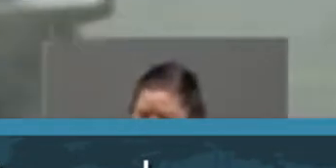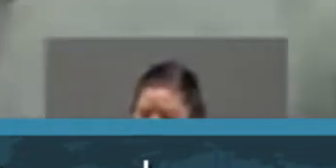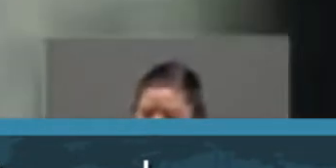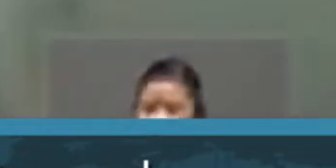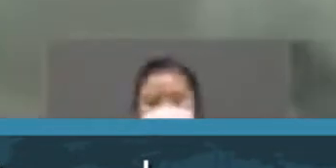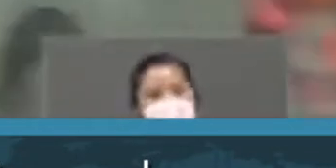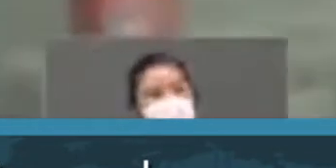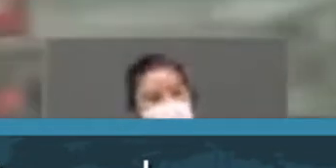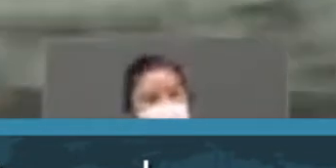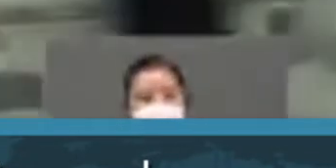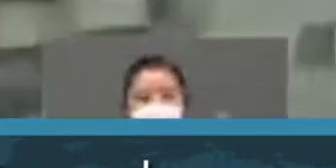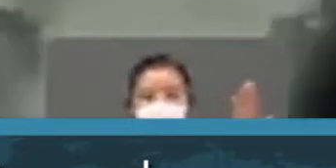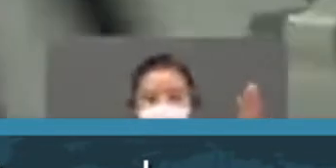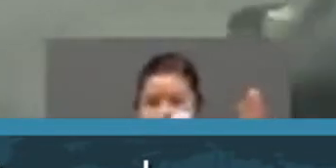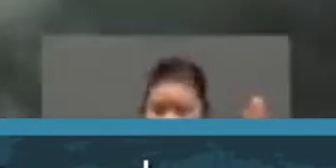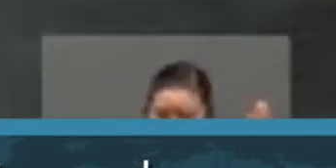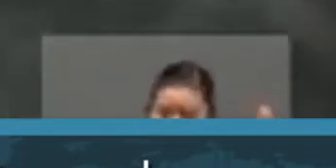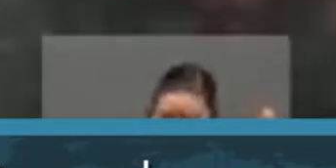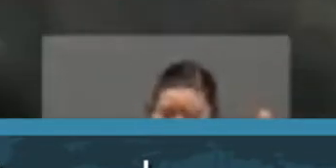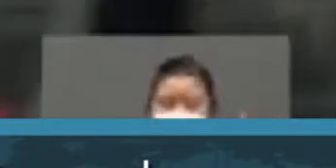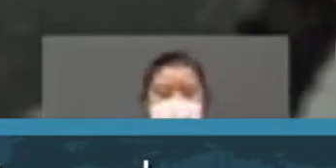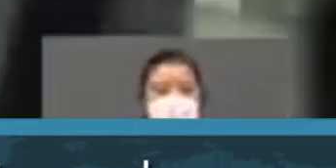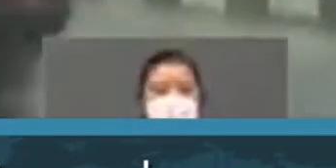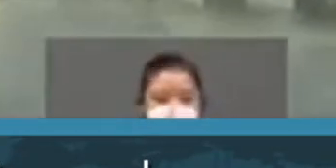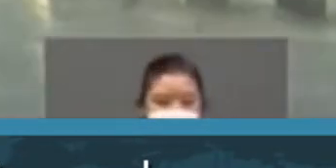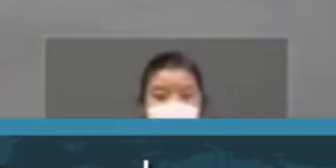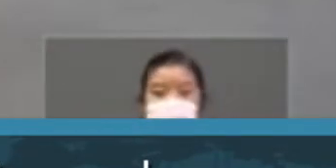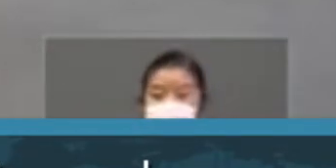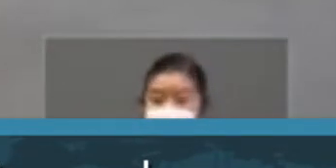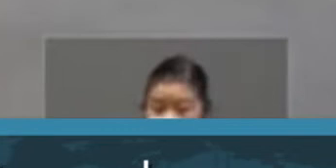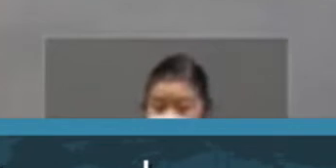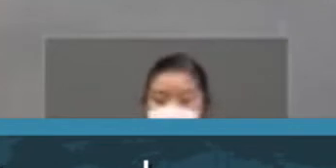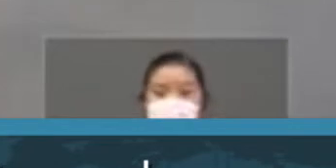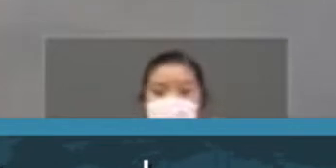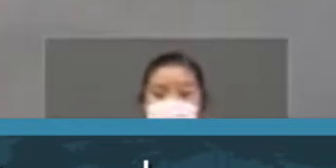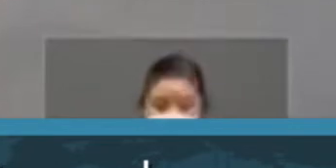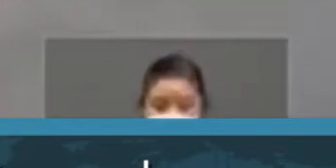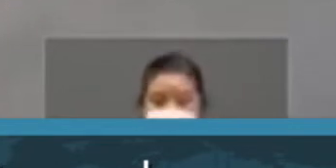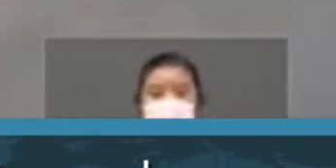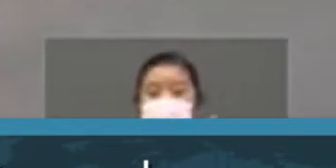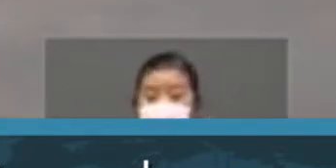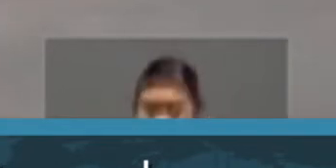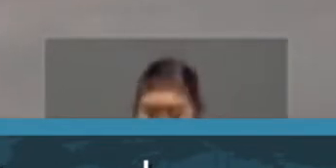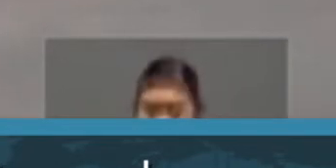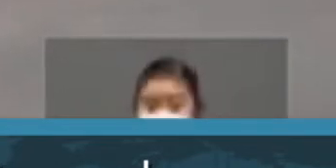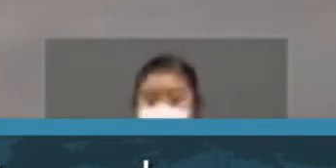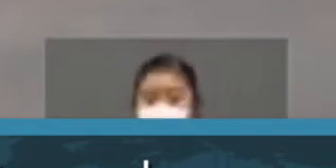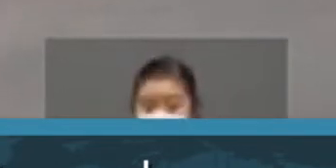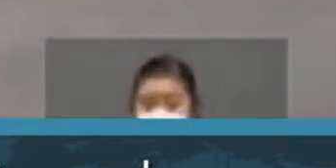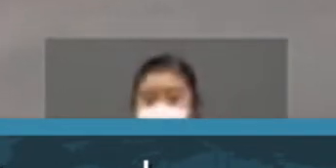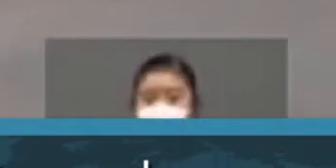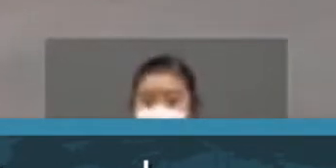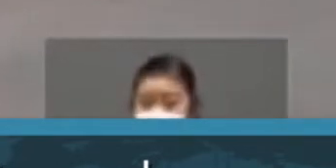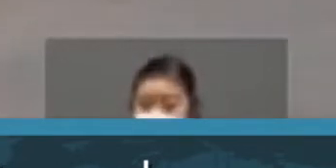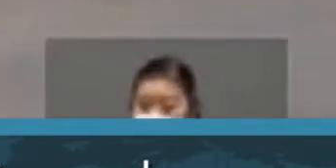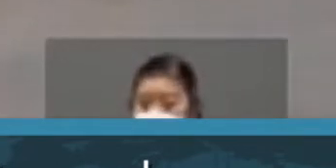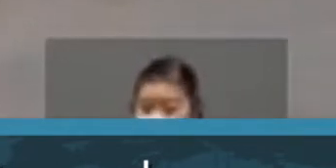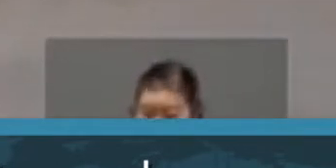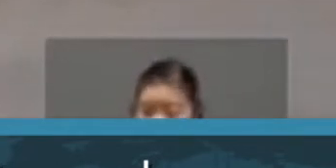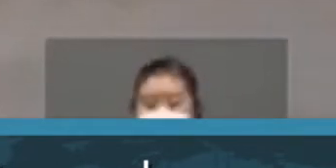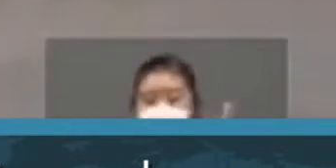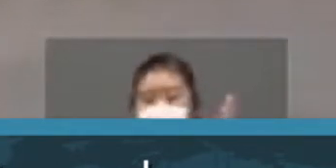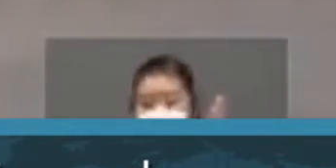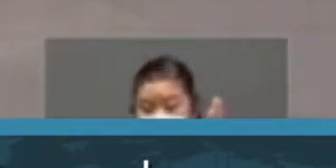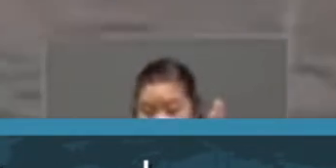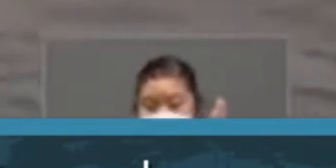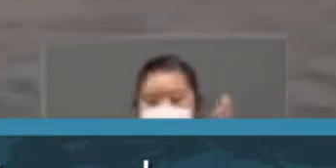เซนติเมตรจึงบูรณาการกับองค์กรปกครองส่วนท้องถิ่นในพื้นที่ริมแม่น้ำทำแนวคันกั้นน้ำและเสริมคันให้พร้